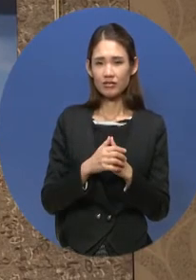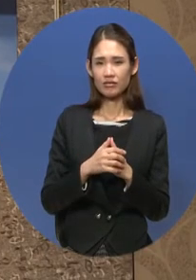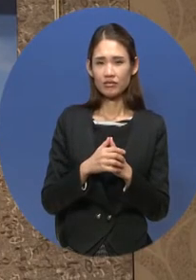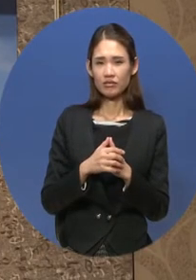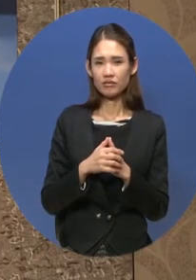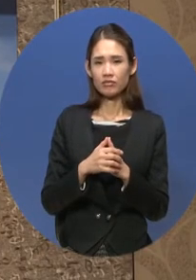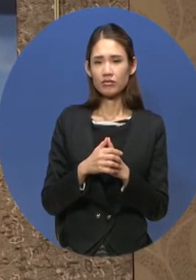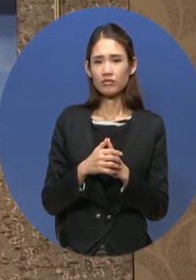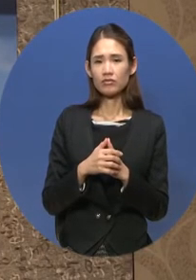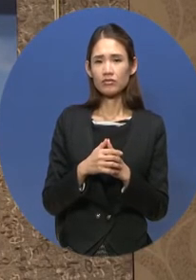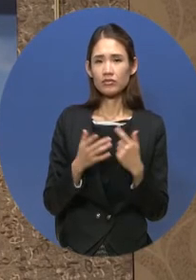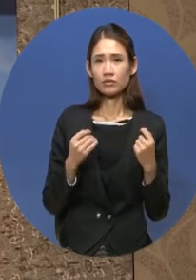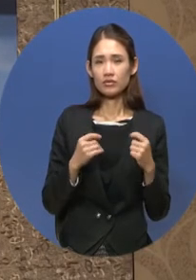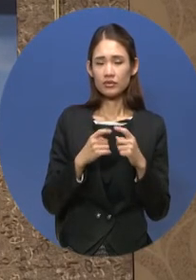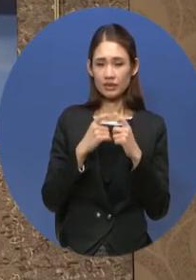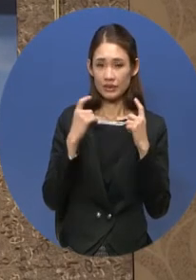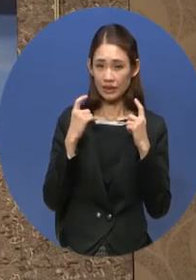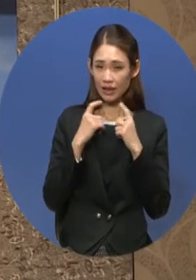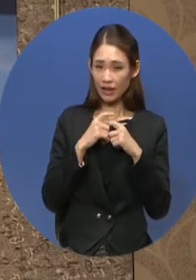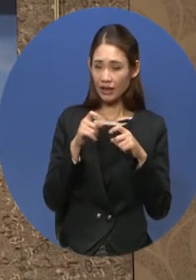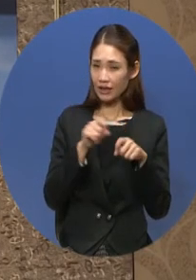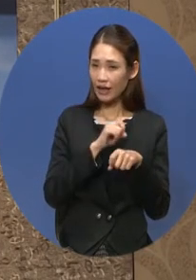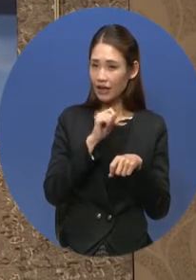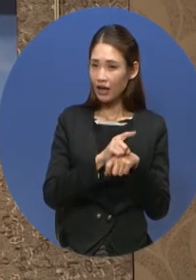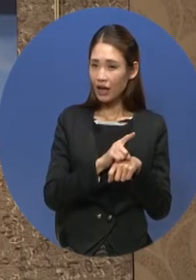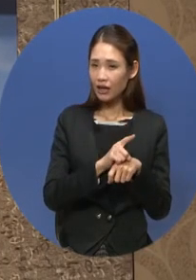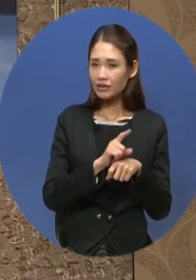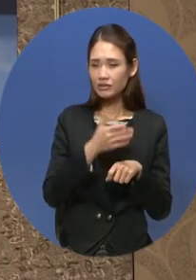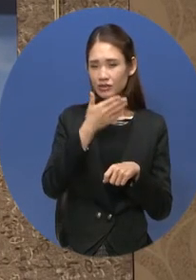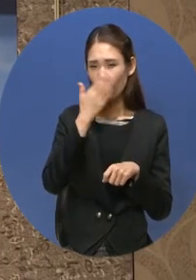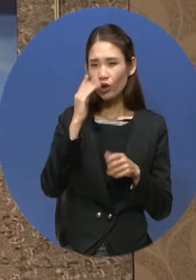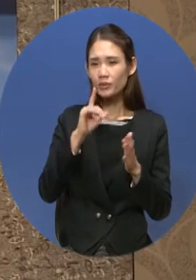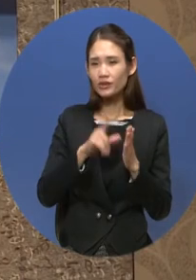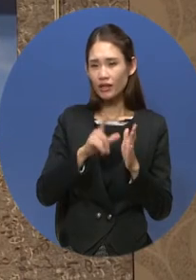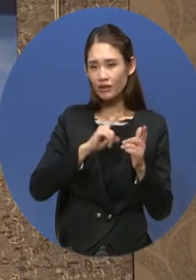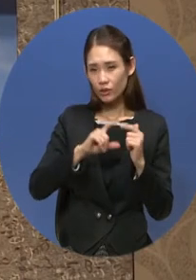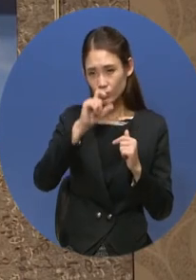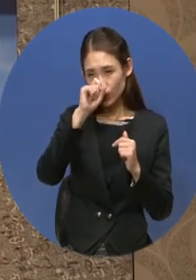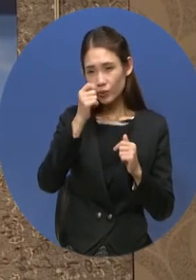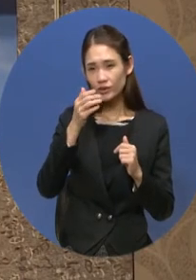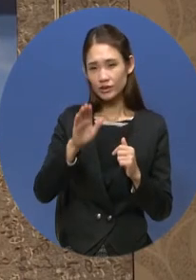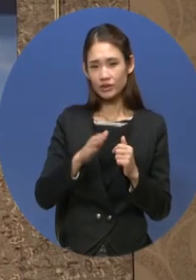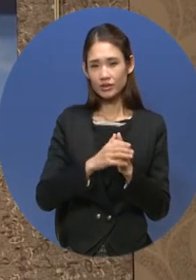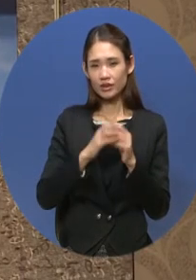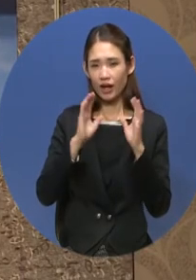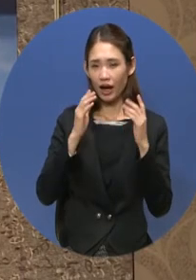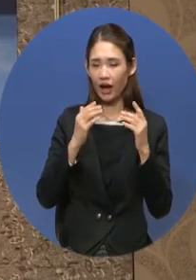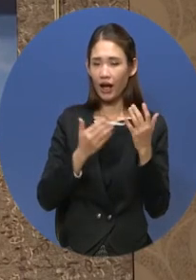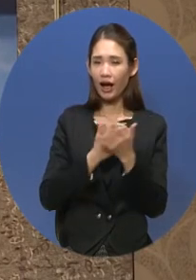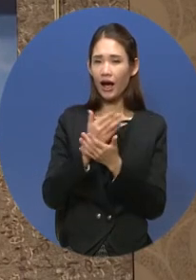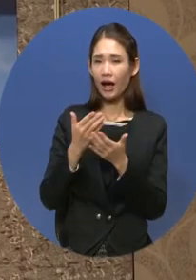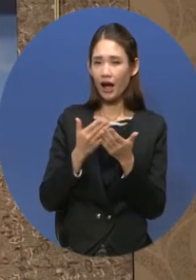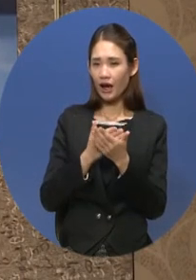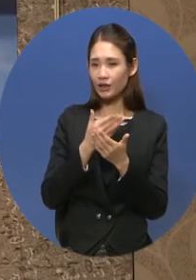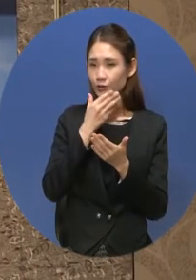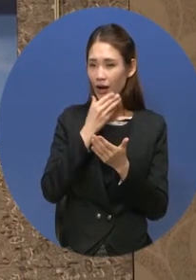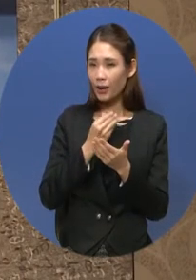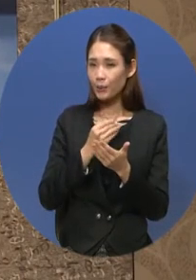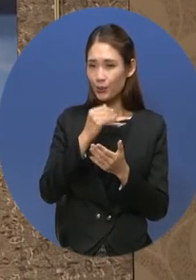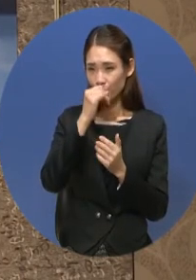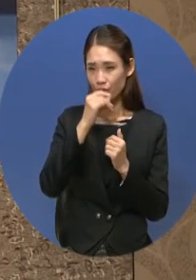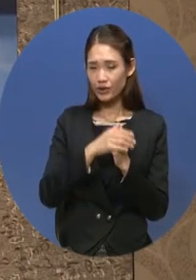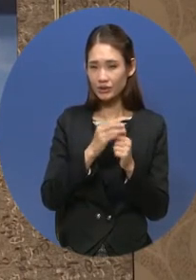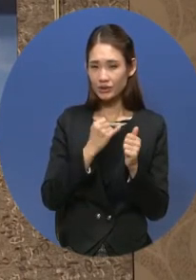근데 꼭 그렇게 개성시대가 젊을 때는 좋겠지만, 그래도 또 아이들과의 나누는 행복도 있거든요. 그리고